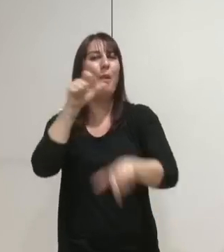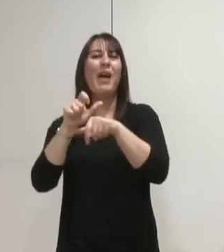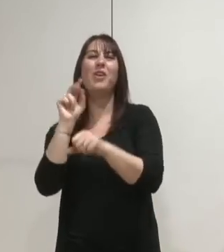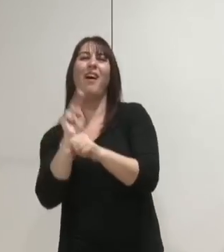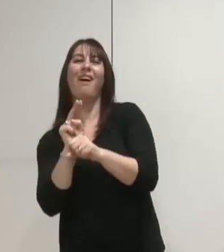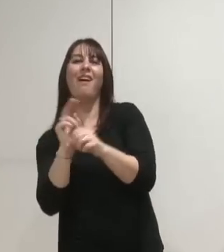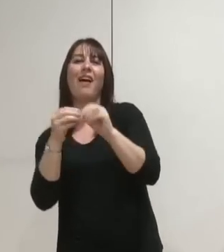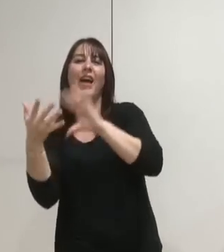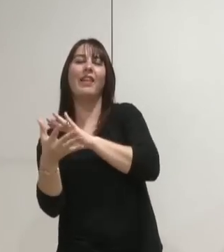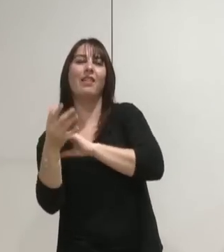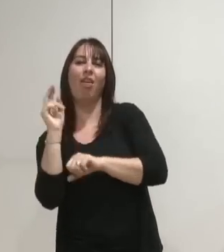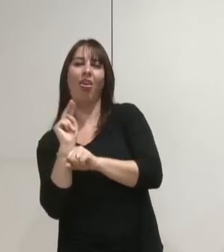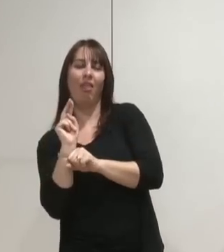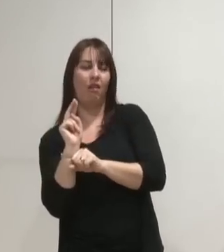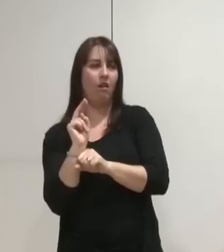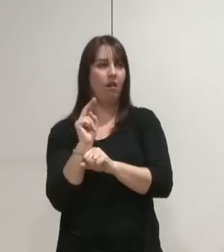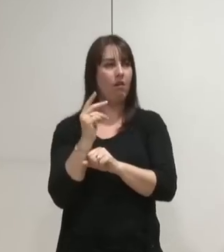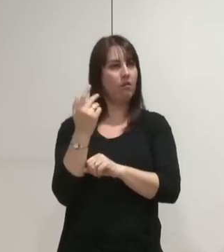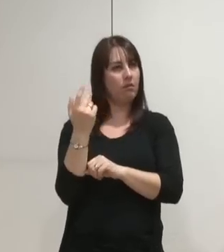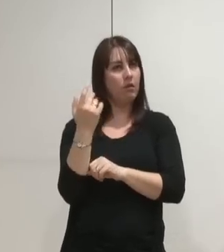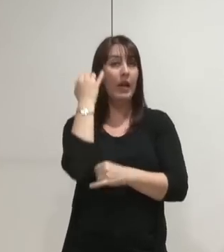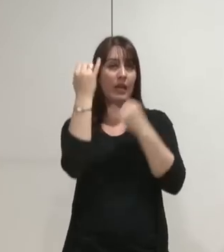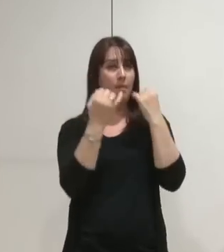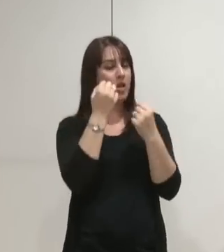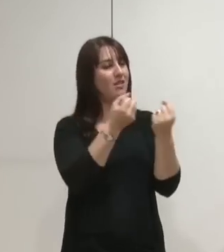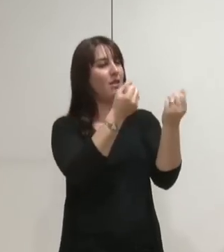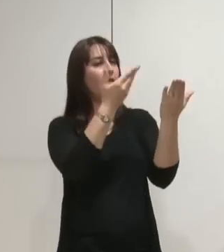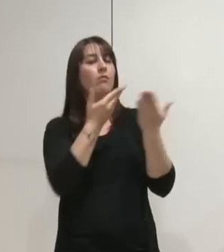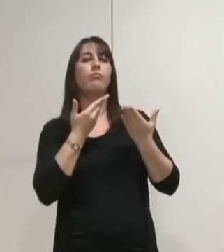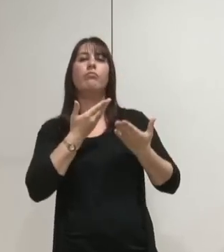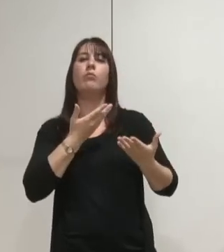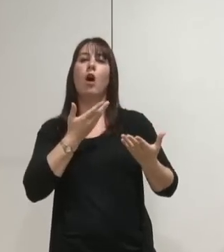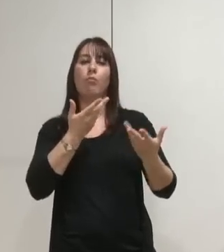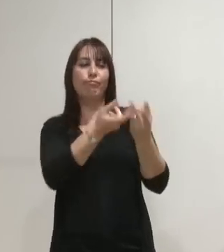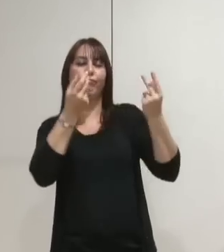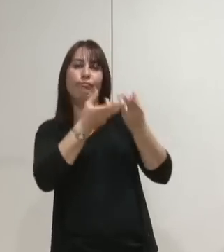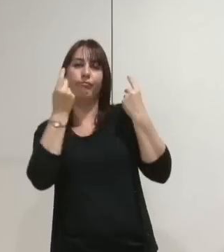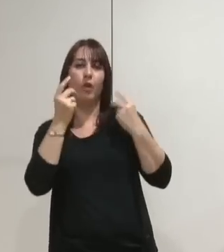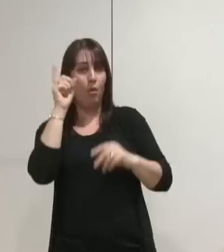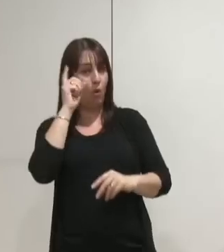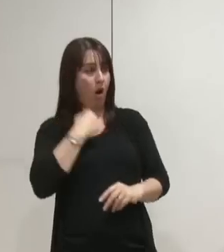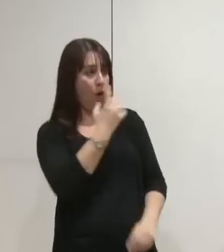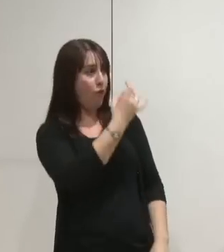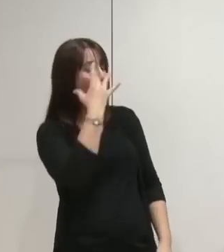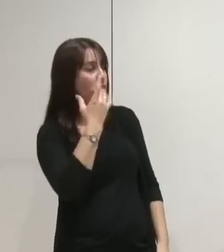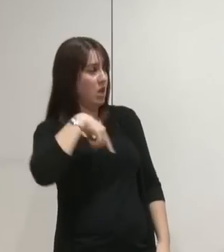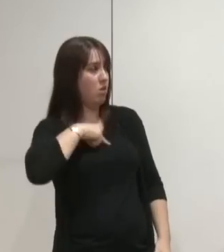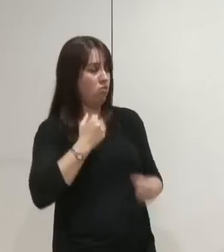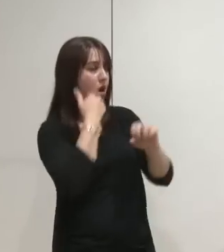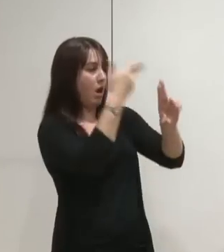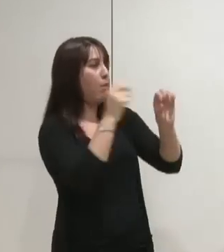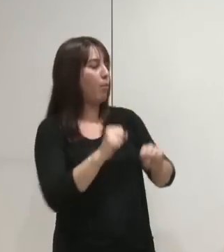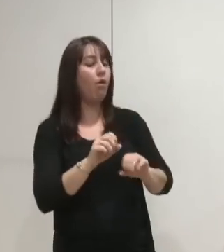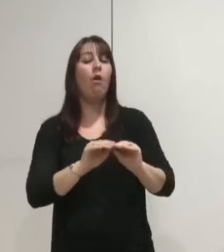que si nous ne P nous ne pouvons pas répondre à votre propos liminire c'est bien parce que vous nous le refusez et donc nous ferons plus